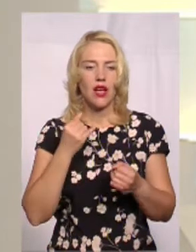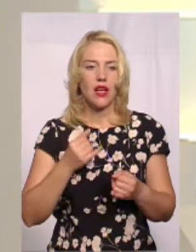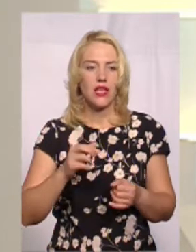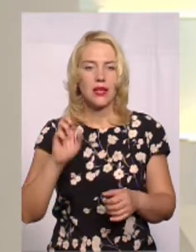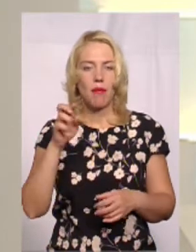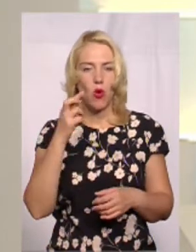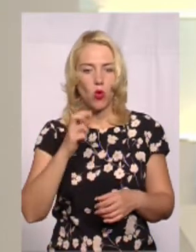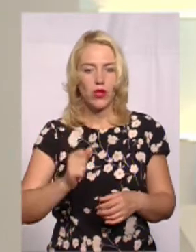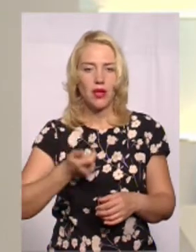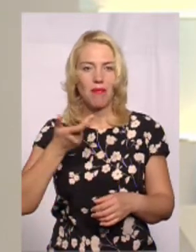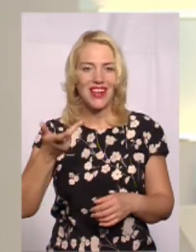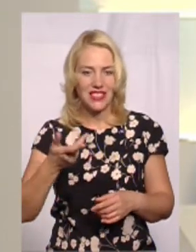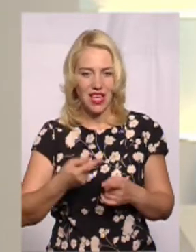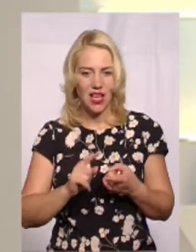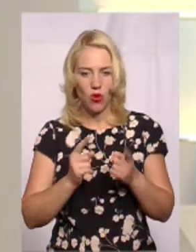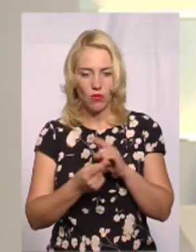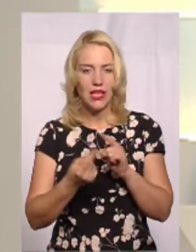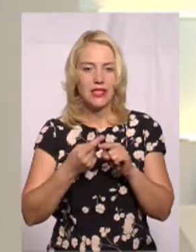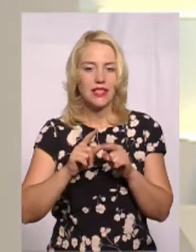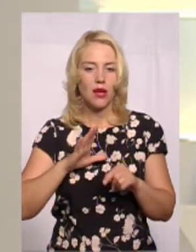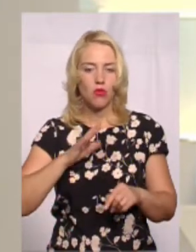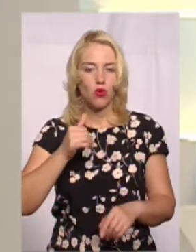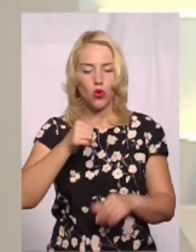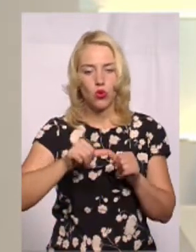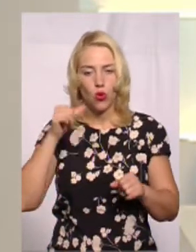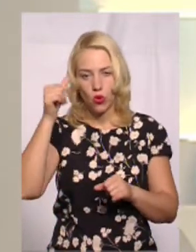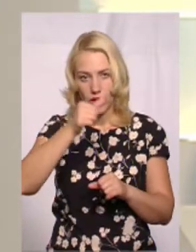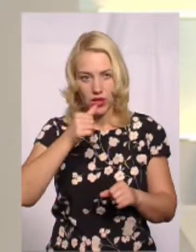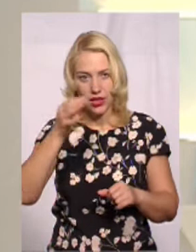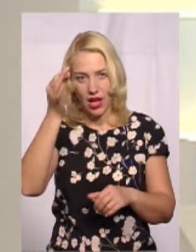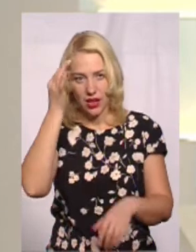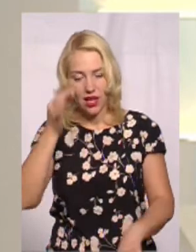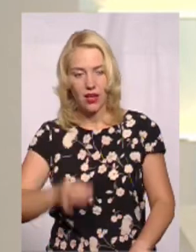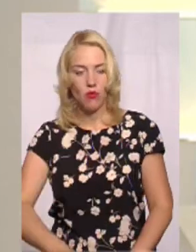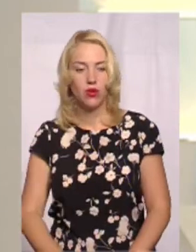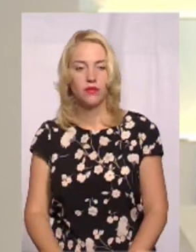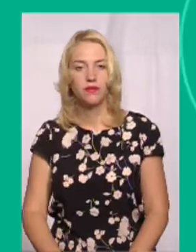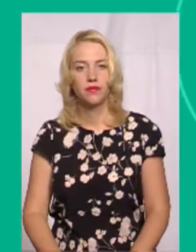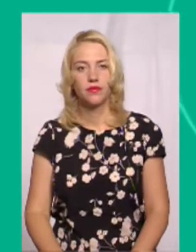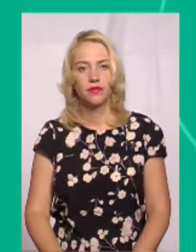Це було торік. Нагадаємо фрагментом сюжету. Світлана Поробок, прошу.